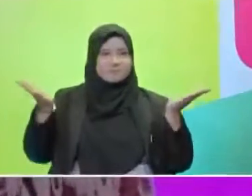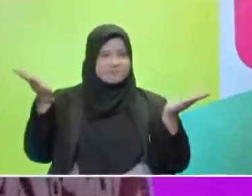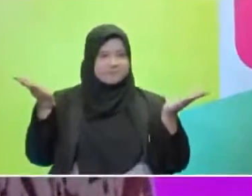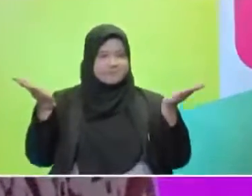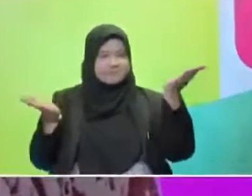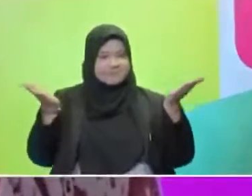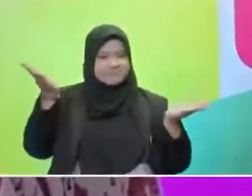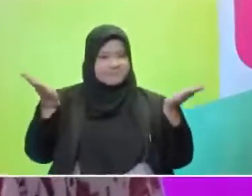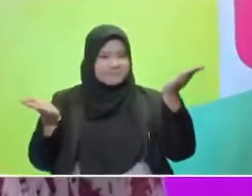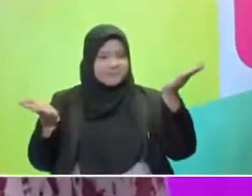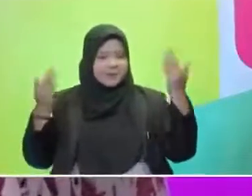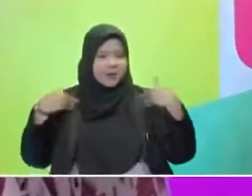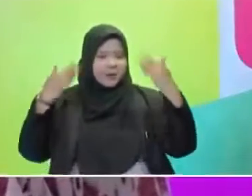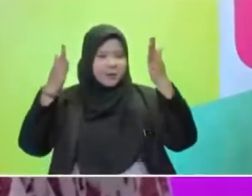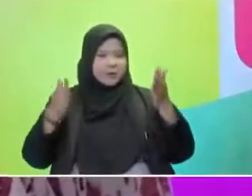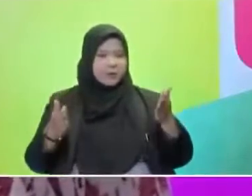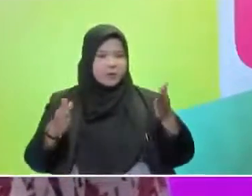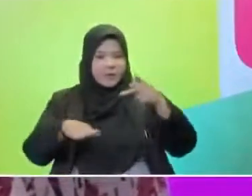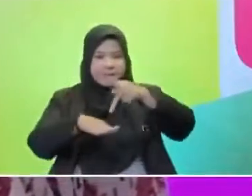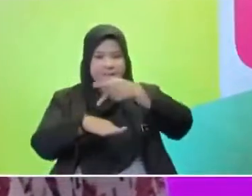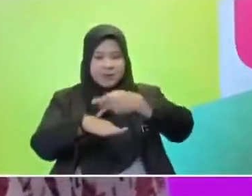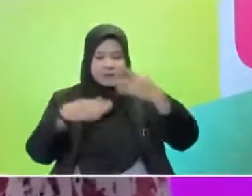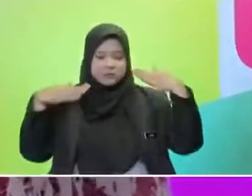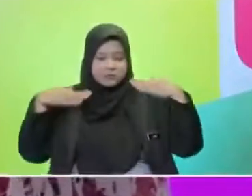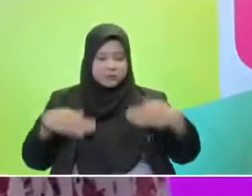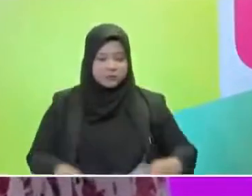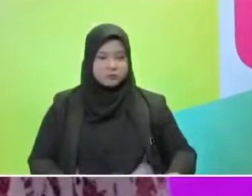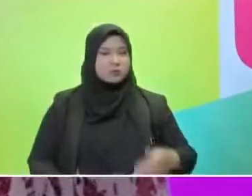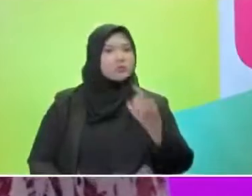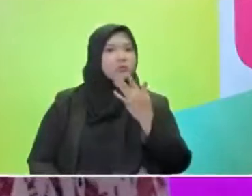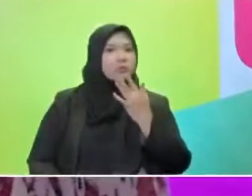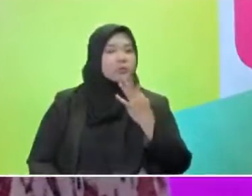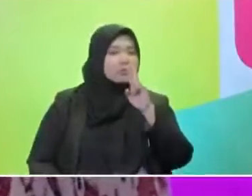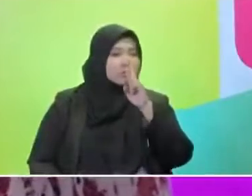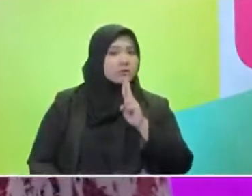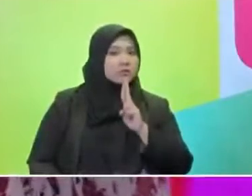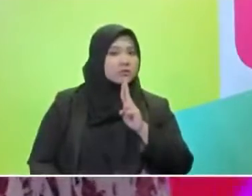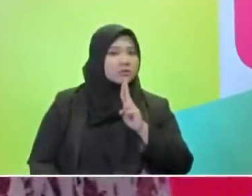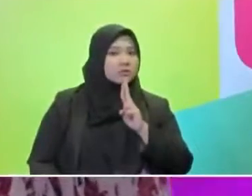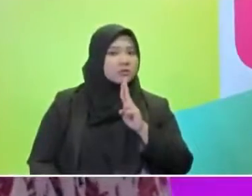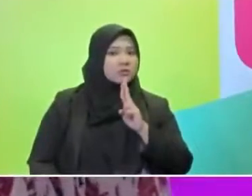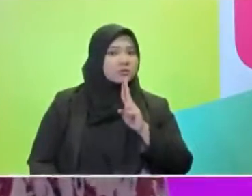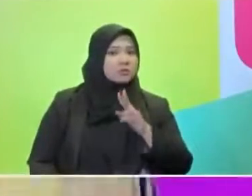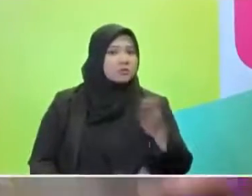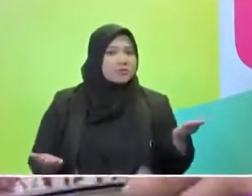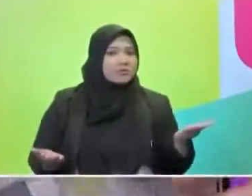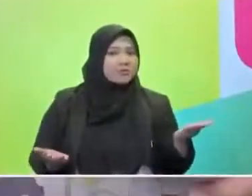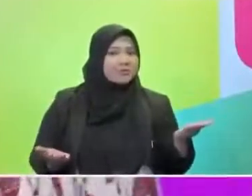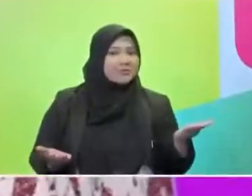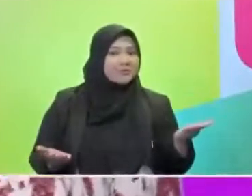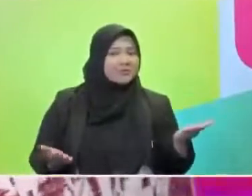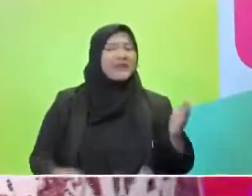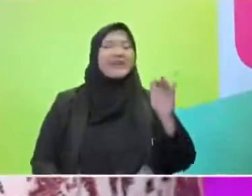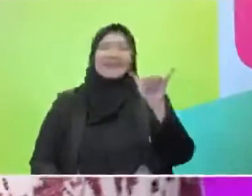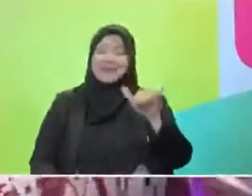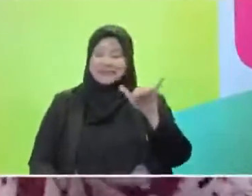Yang berbaju serba merah ataupun yang sedang bersalam-salaman? Saya rasa kan yang berbaju merah.